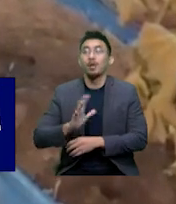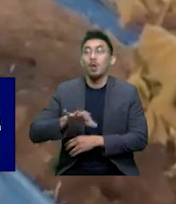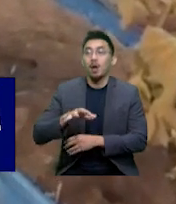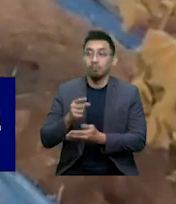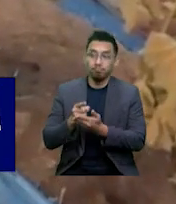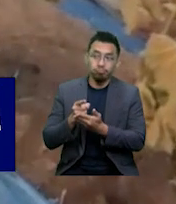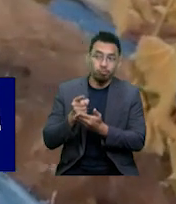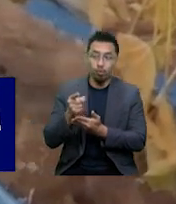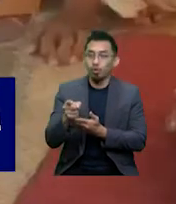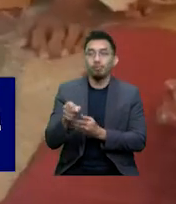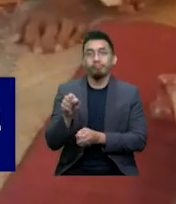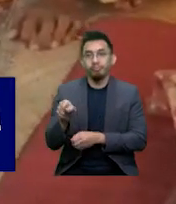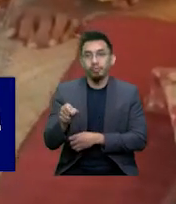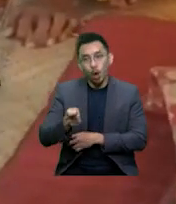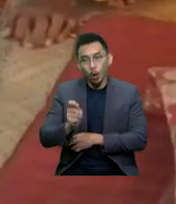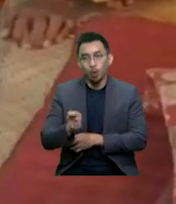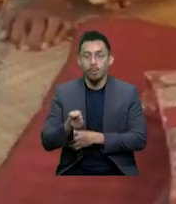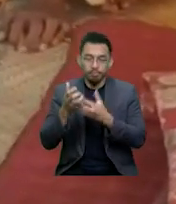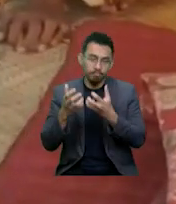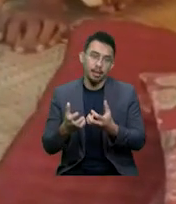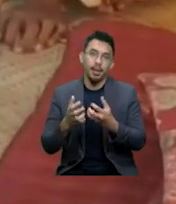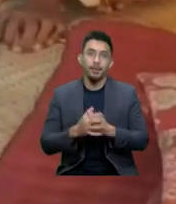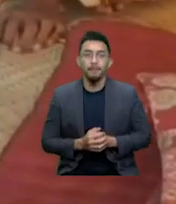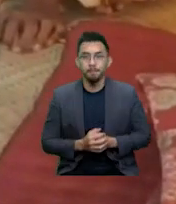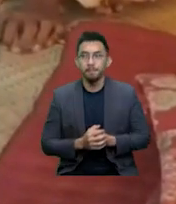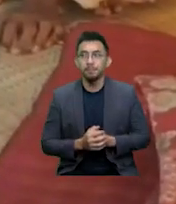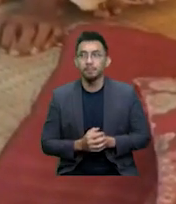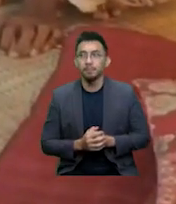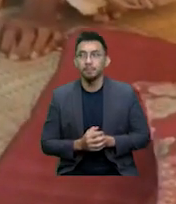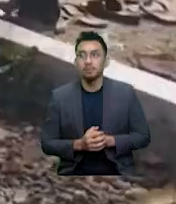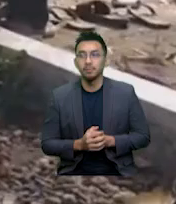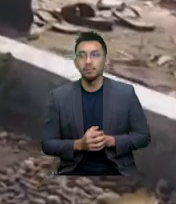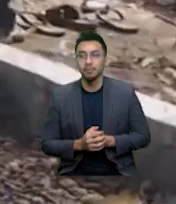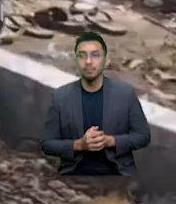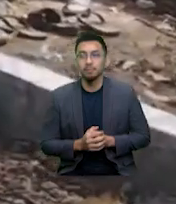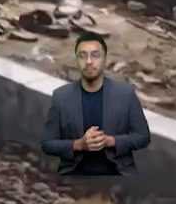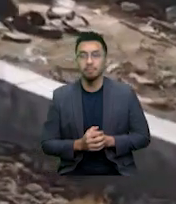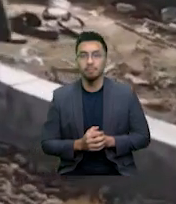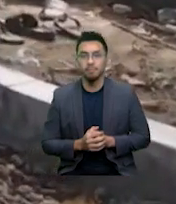pelaku dihukum seberat-beratnya. Dari Kabupaten Biren, Aceh, Musriati, iNews melaporkan.